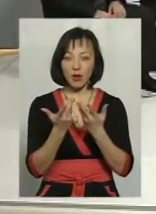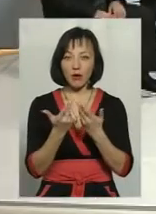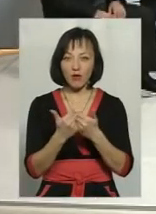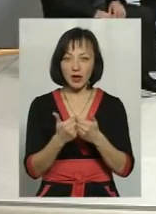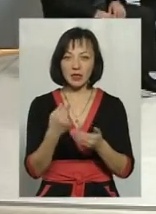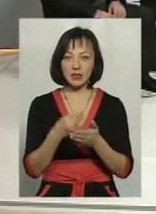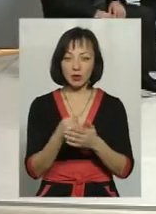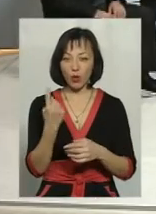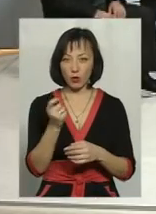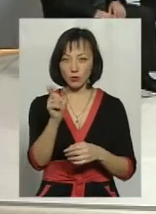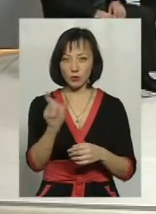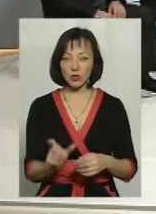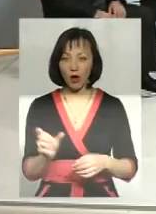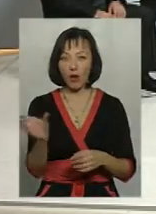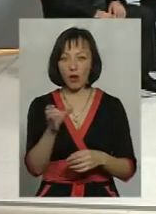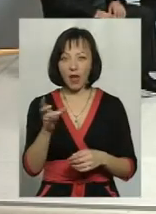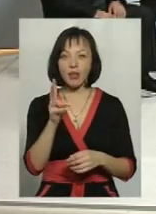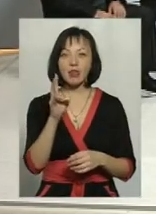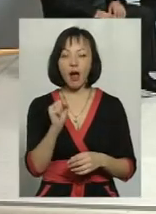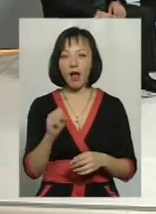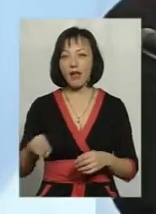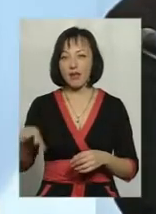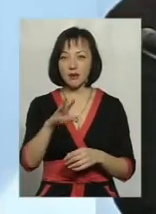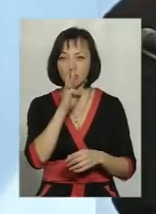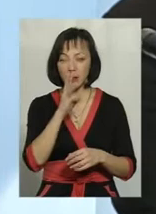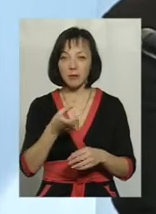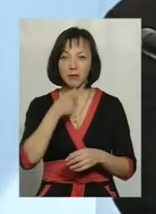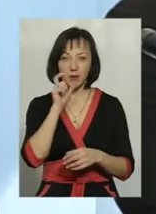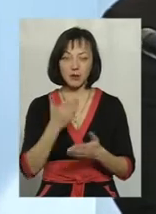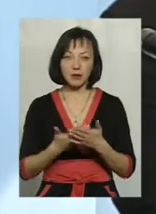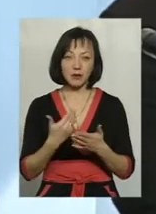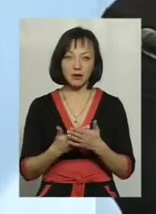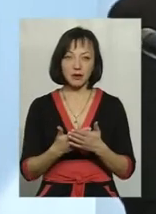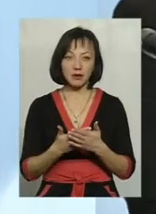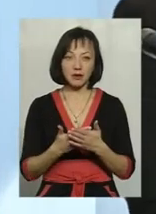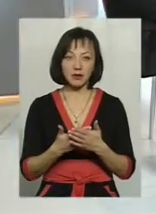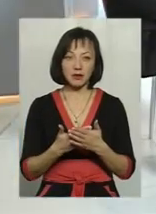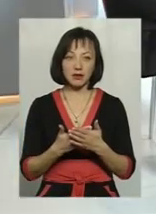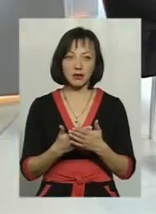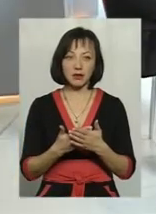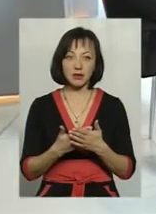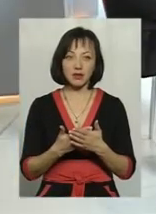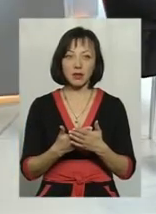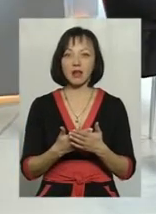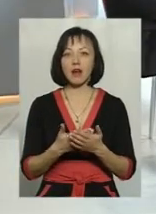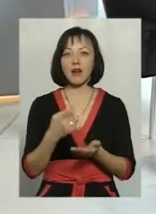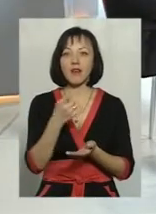звичайної пляшки горілки на європейську заробітну плату, то виходить, ми п'ємо, напевно, там курвазія 20-річної